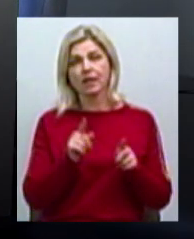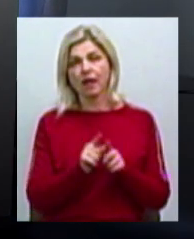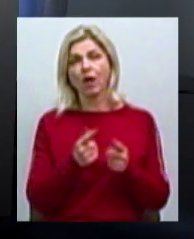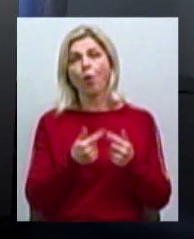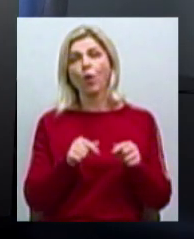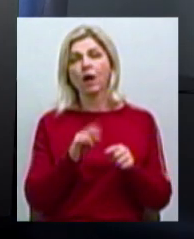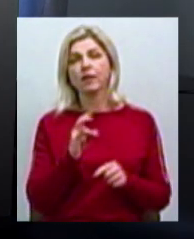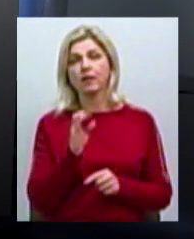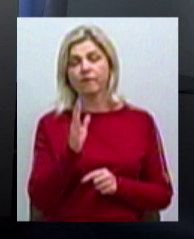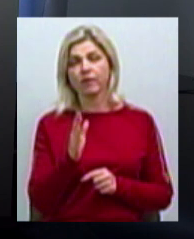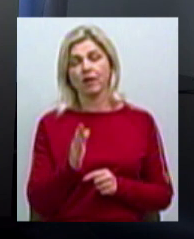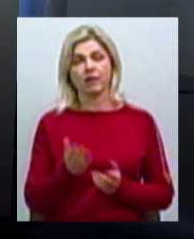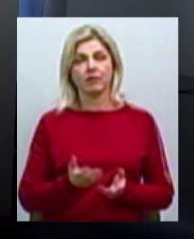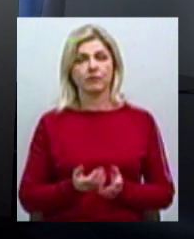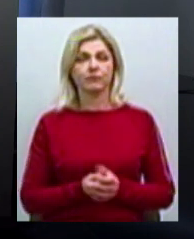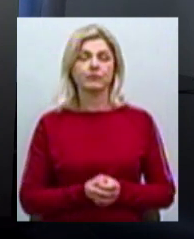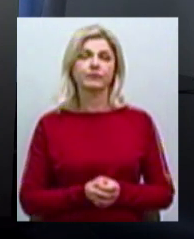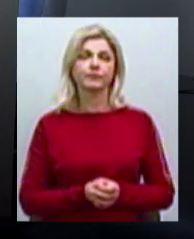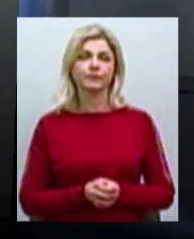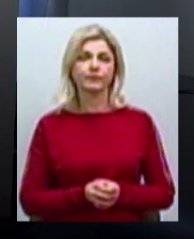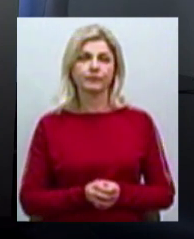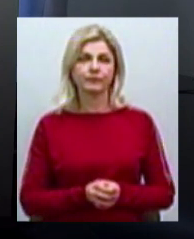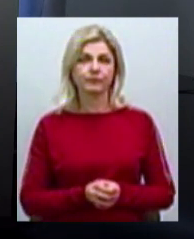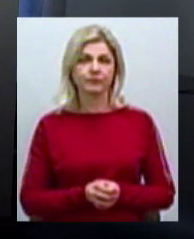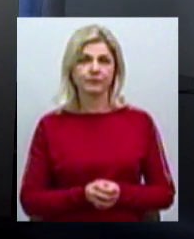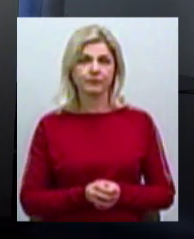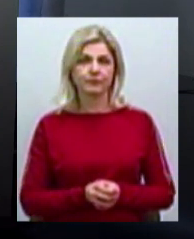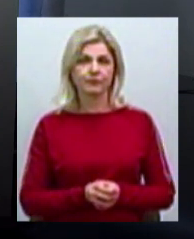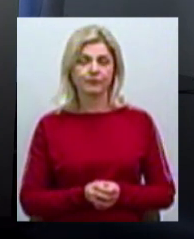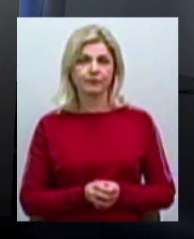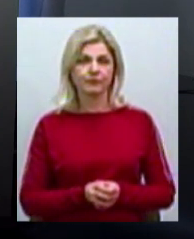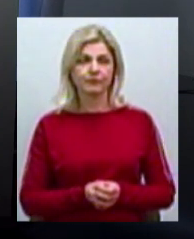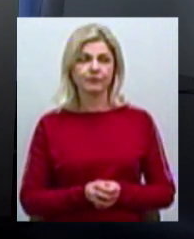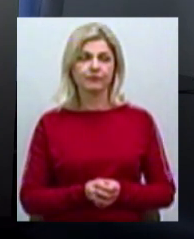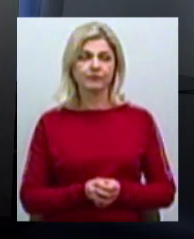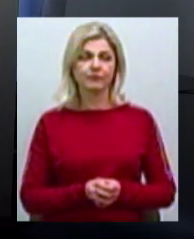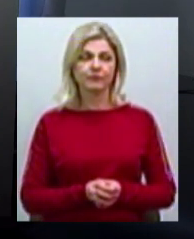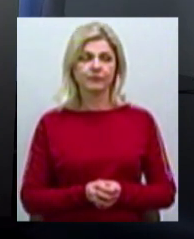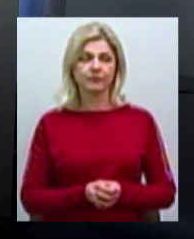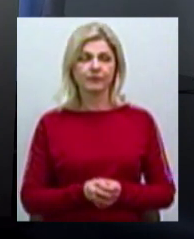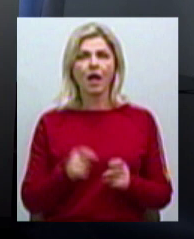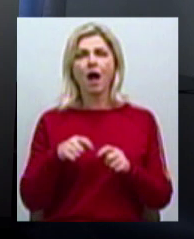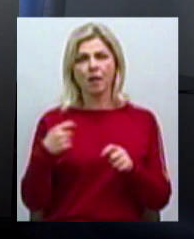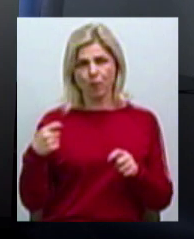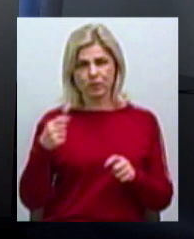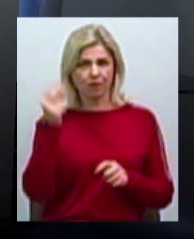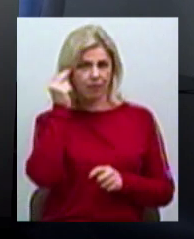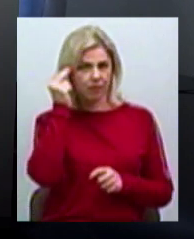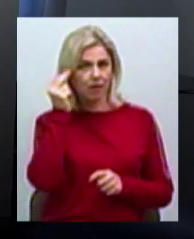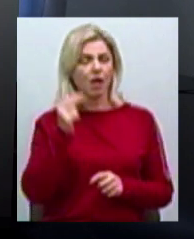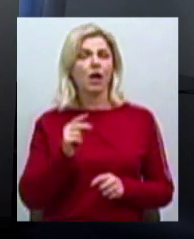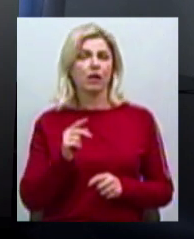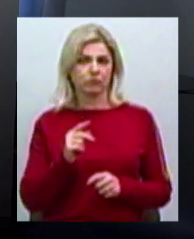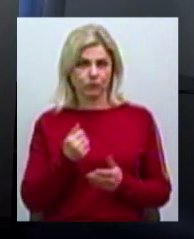органів, вона, ну, та є, тобто, гальмуються складною, штучно. Да, до певної міри